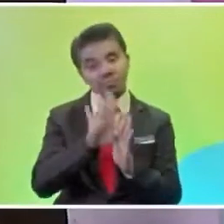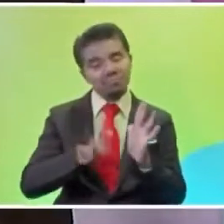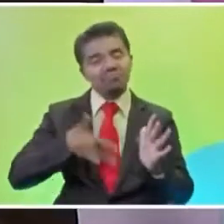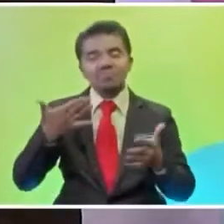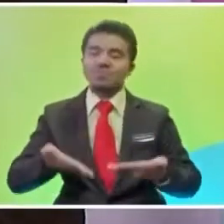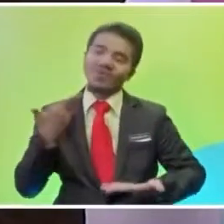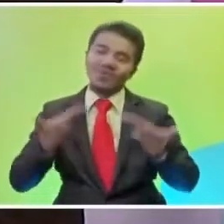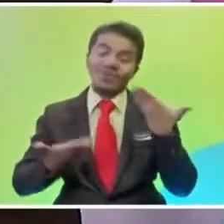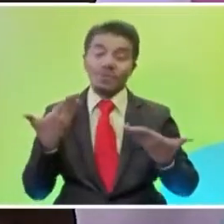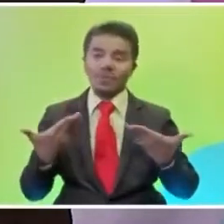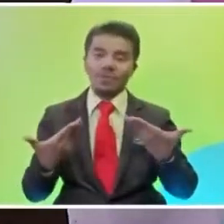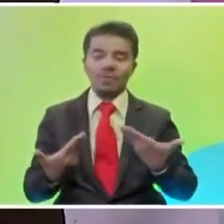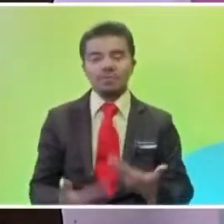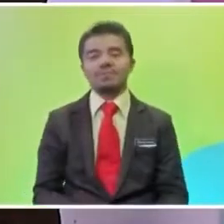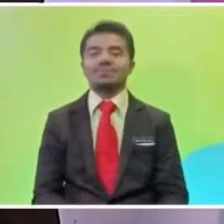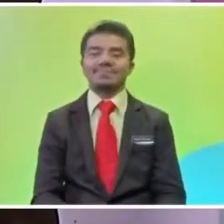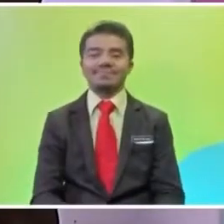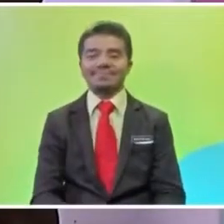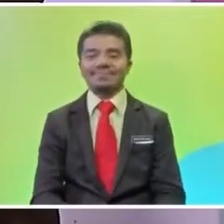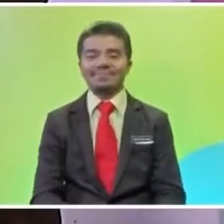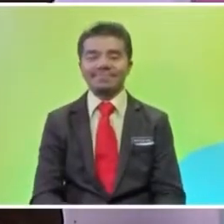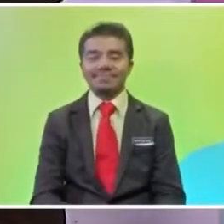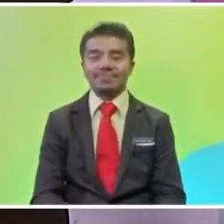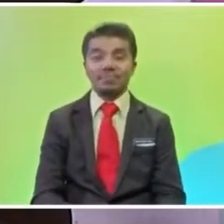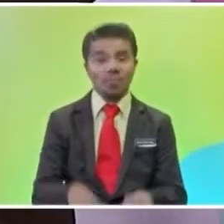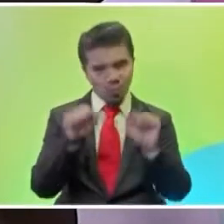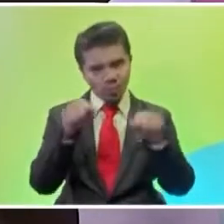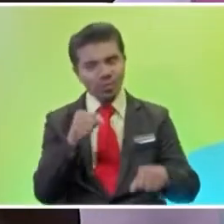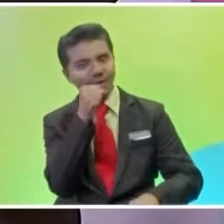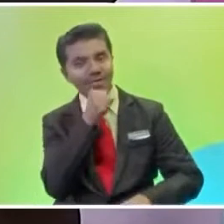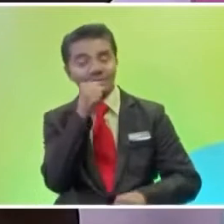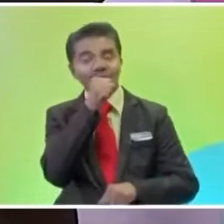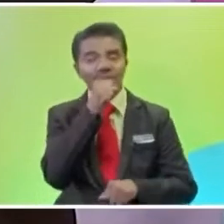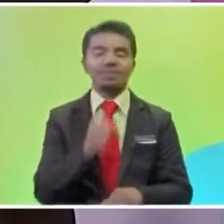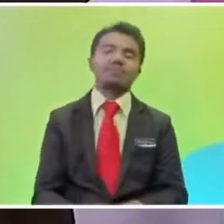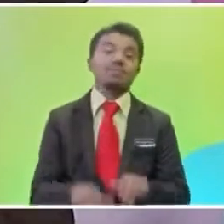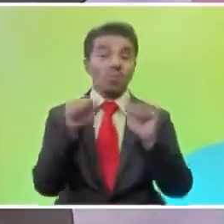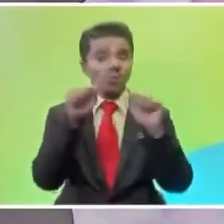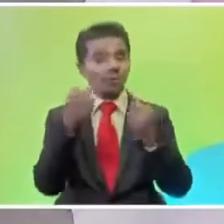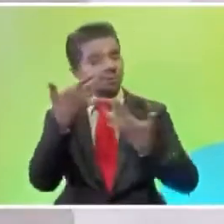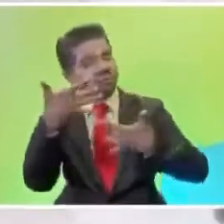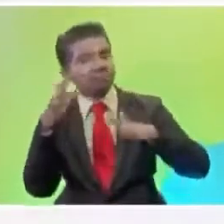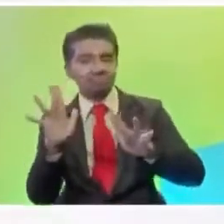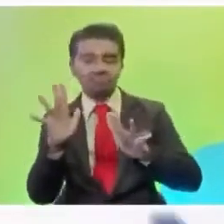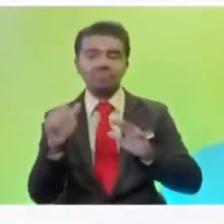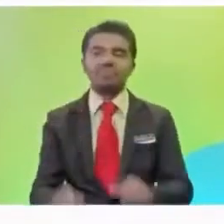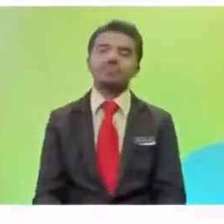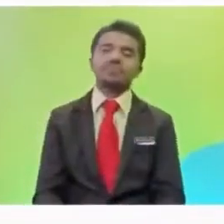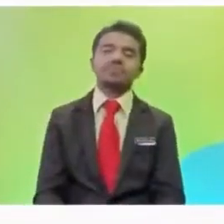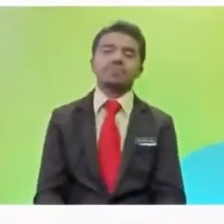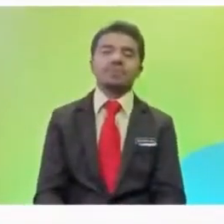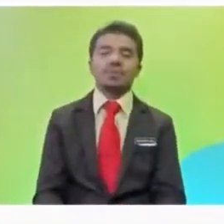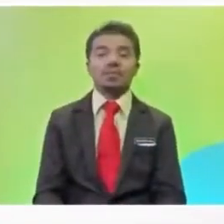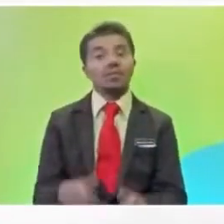menarik-menari menyanyi mengukuhkan lagi kefaman mereka ah dan murid-murid ini bila di boleh melakukan TV Didik heboh dia